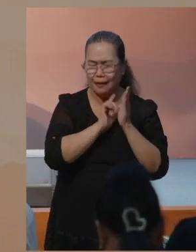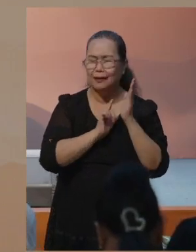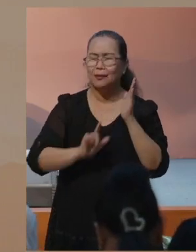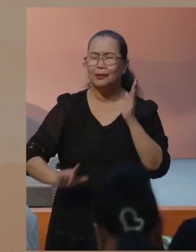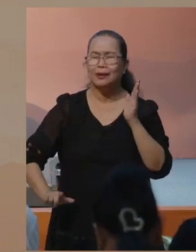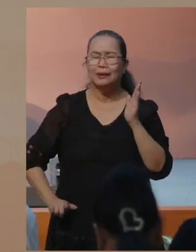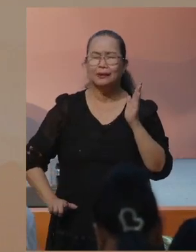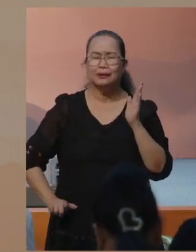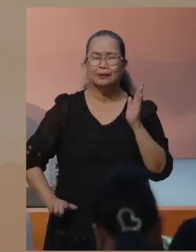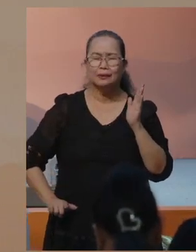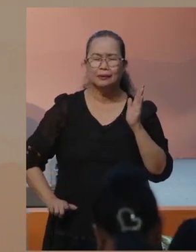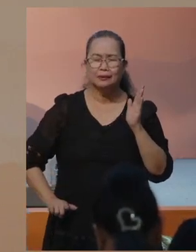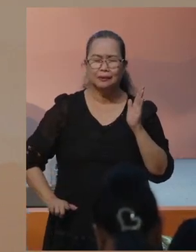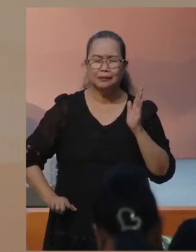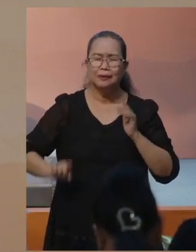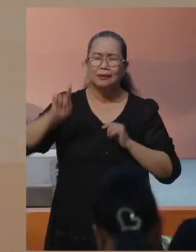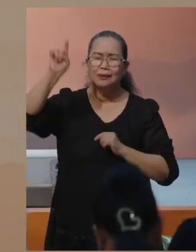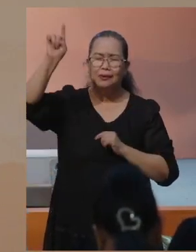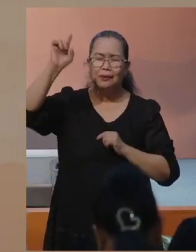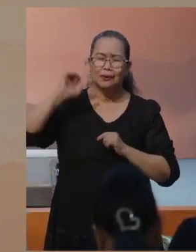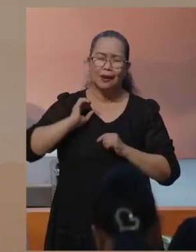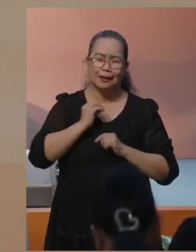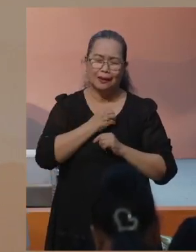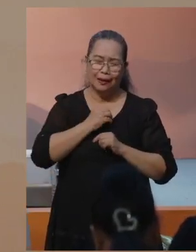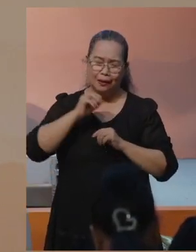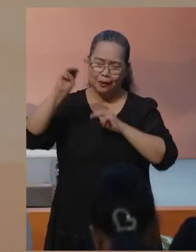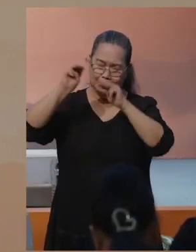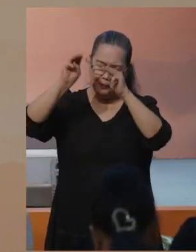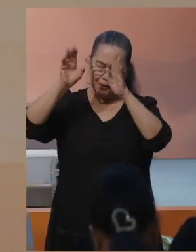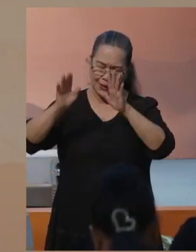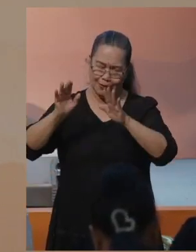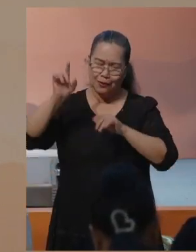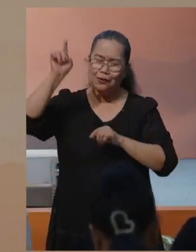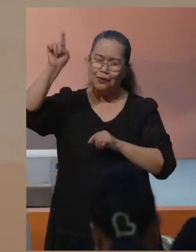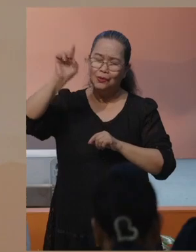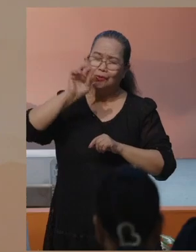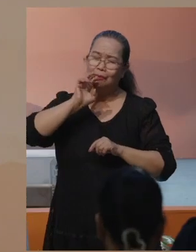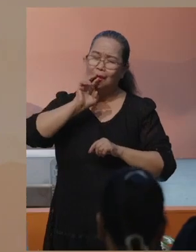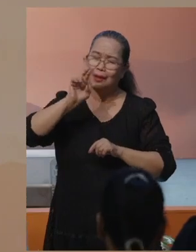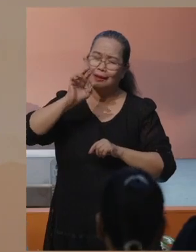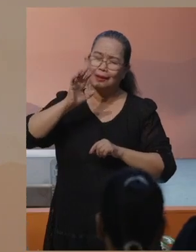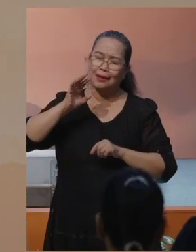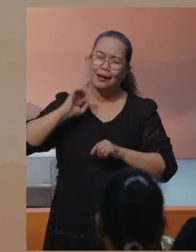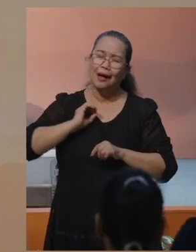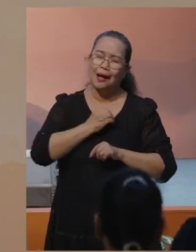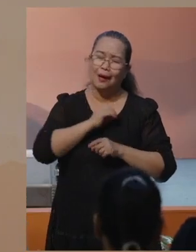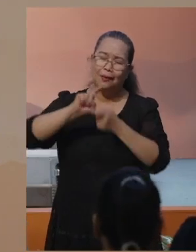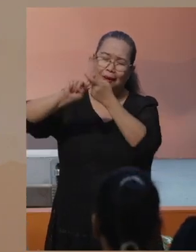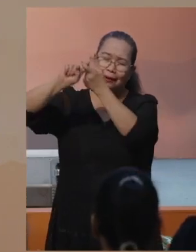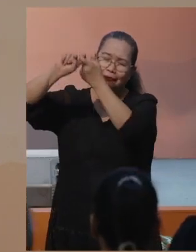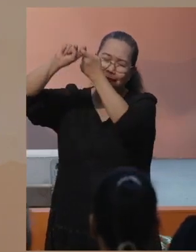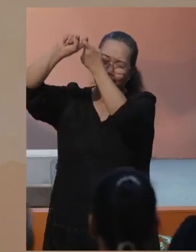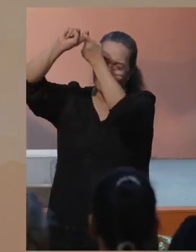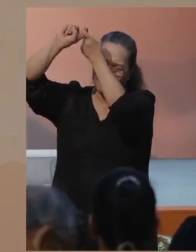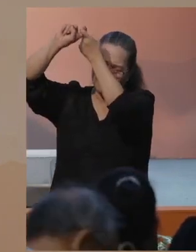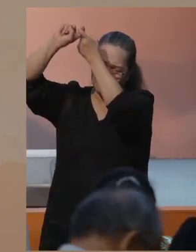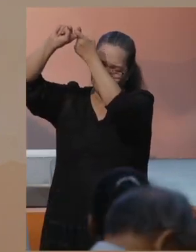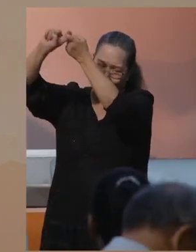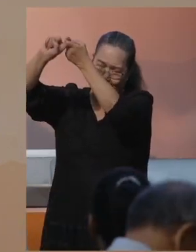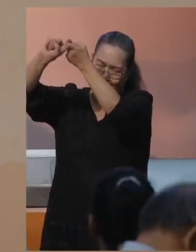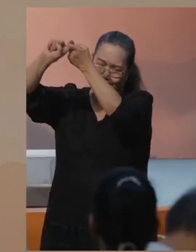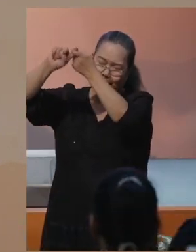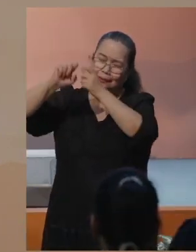Panginoon, kayo ang aming Master, kayo ang aming friend na pwede